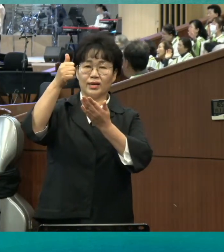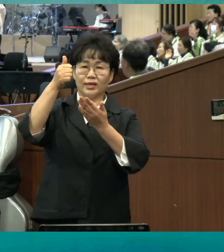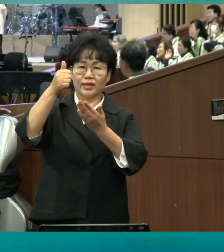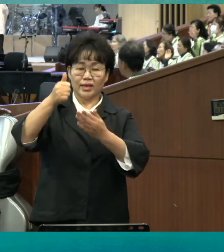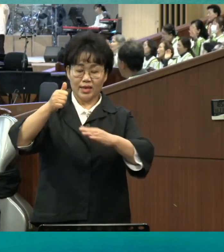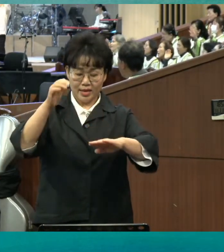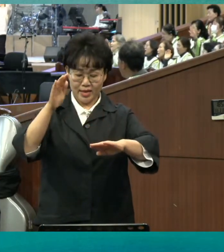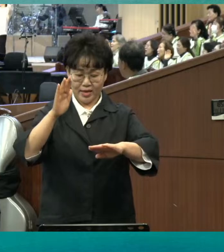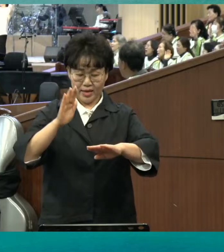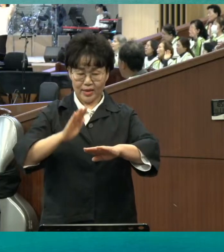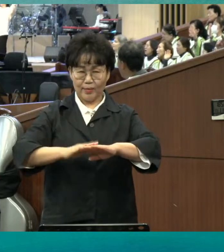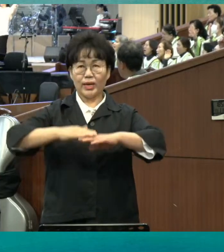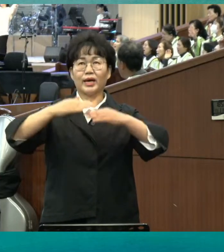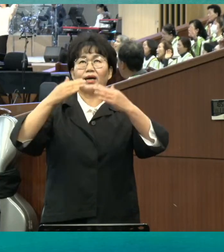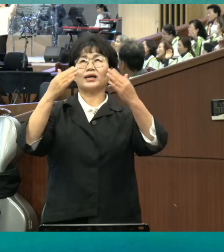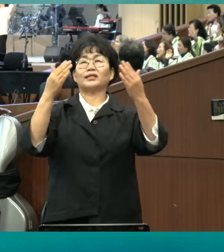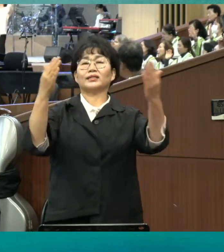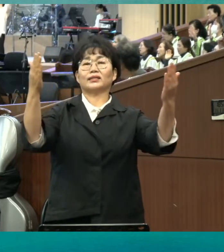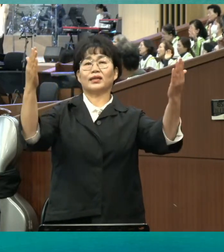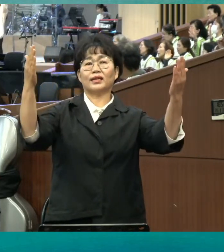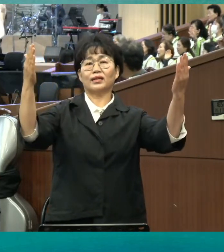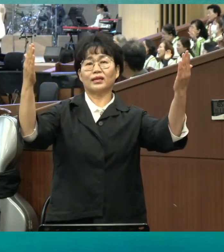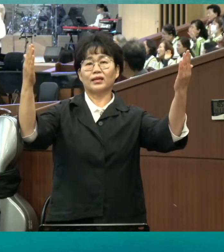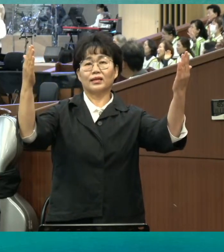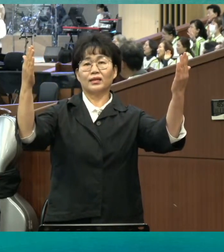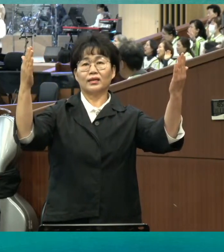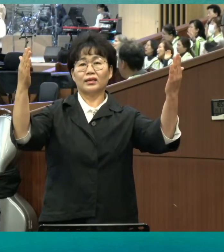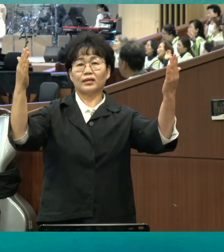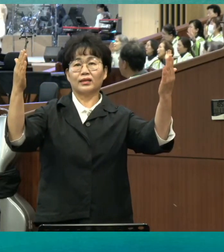왕께 만세.